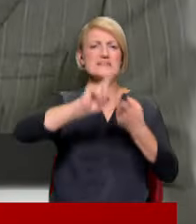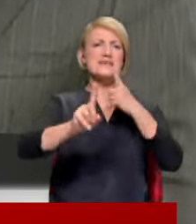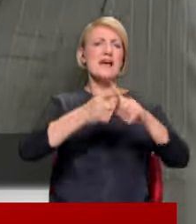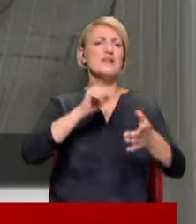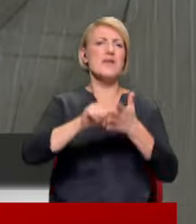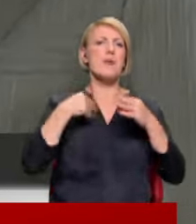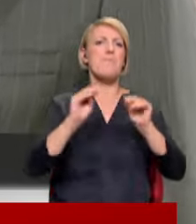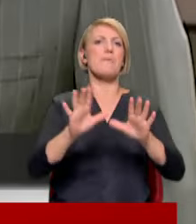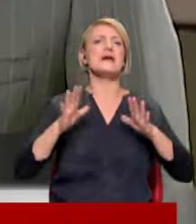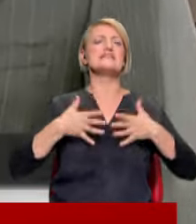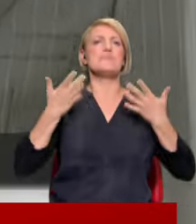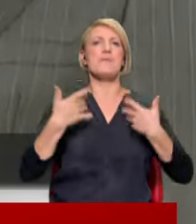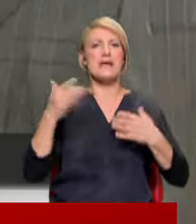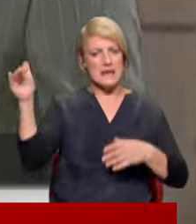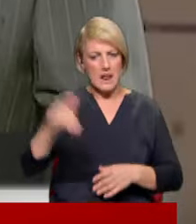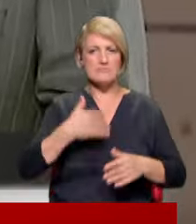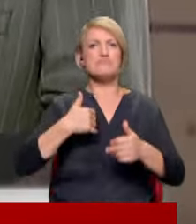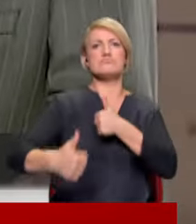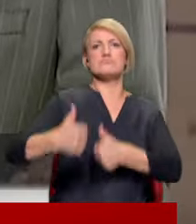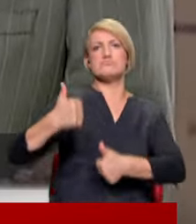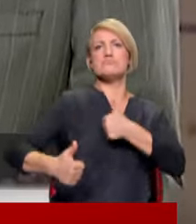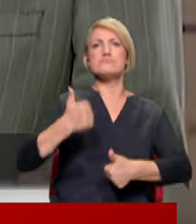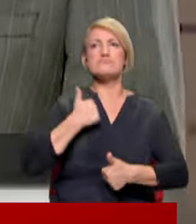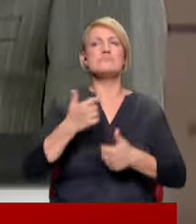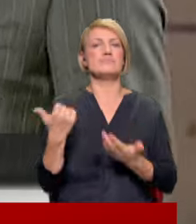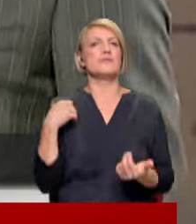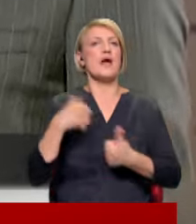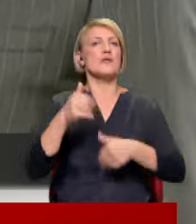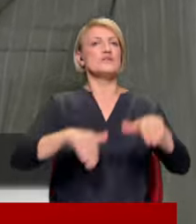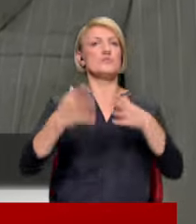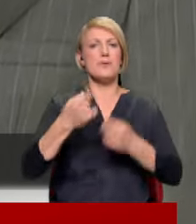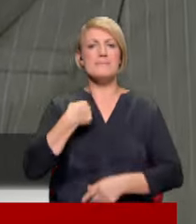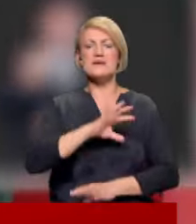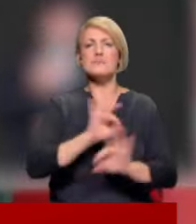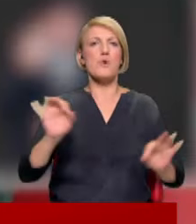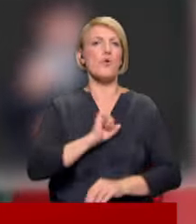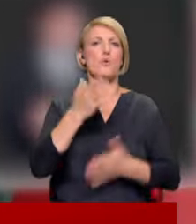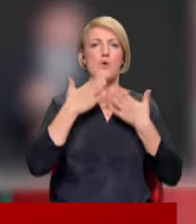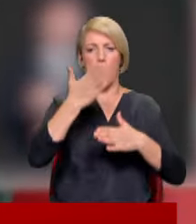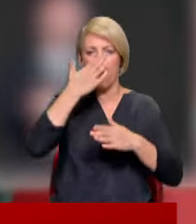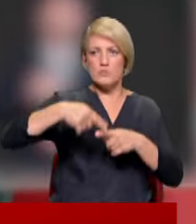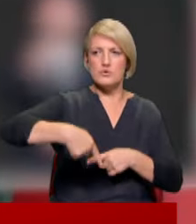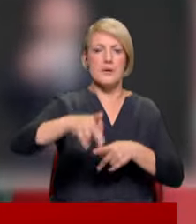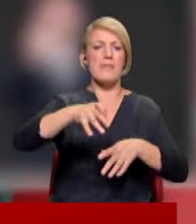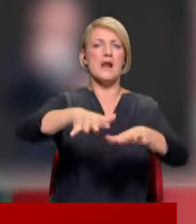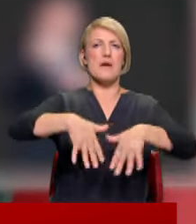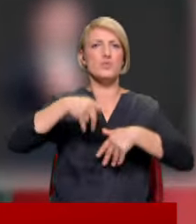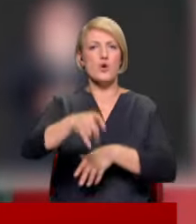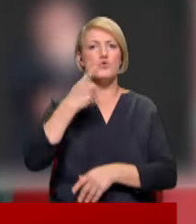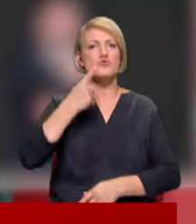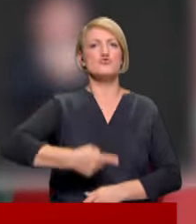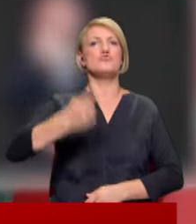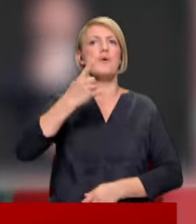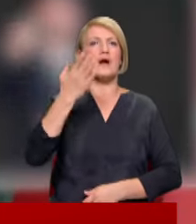bırakmak istemem gelecek oturacağız yarışacağız seçimleri yenileceğiz bizim kimseden korkumuz yok önümüzde parlamentoda ve